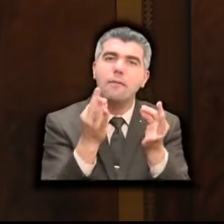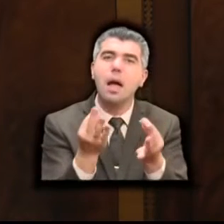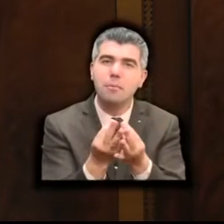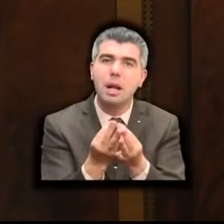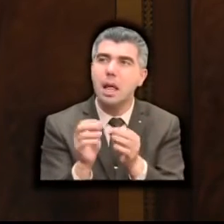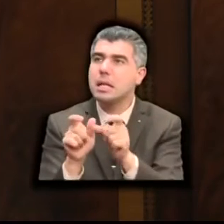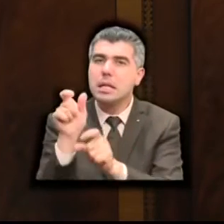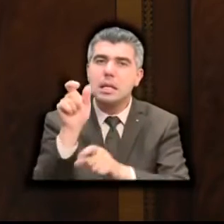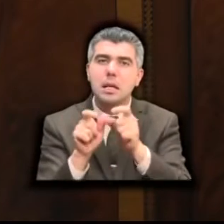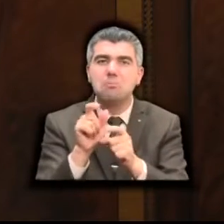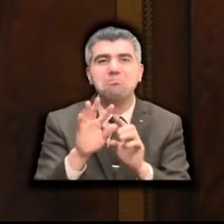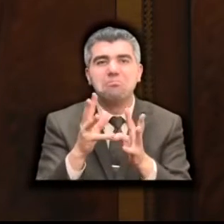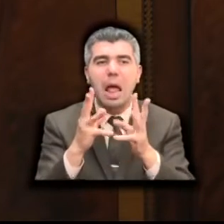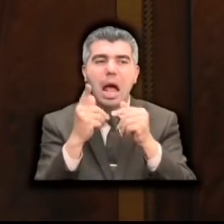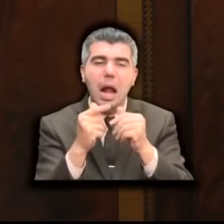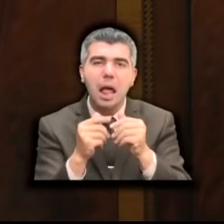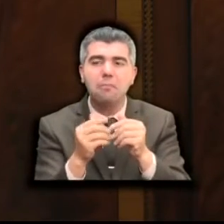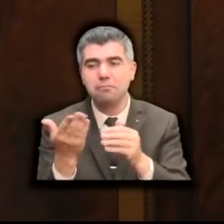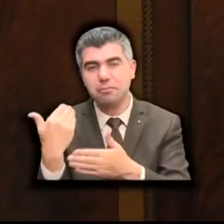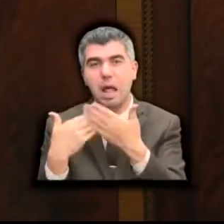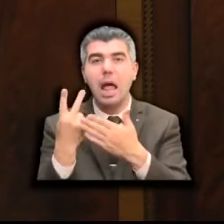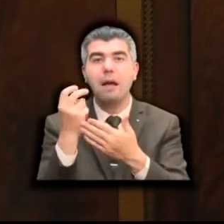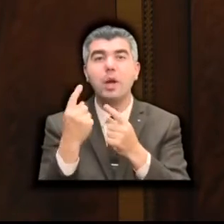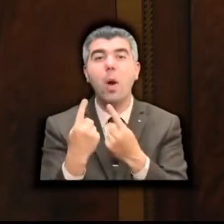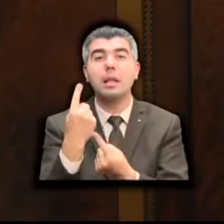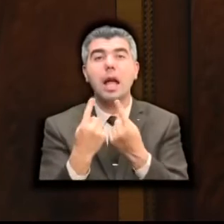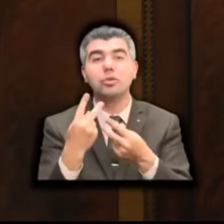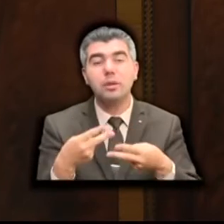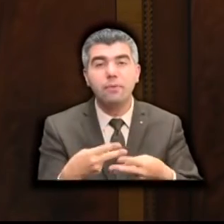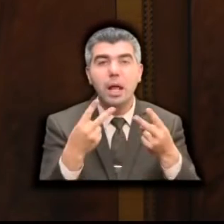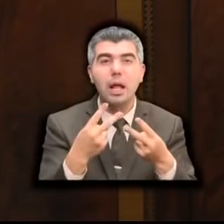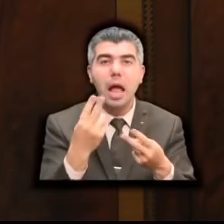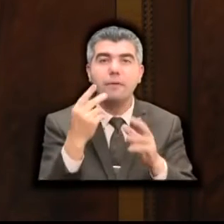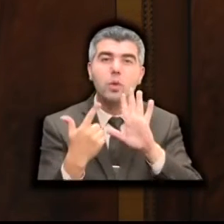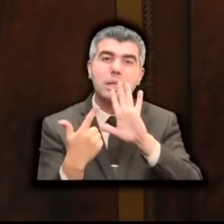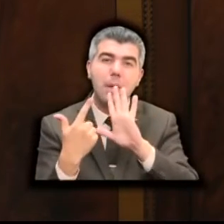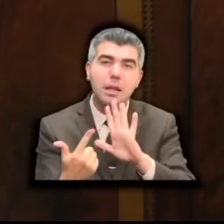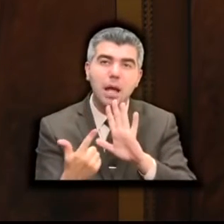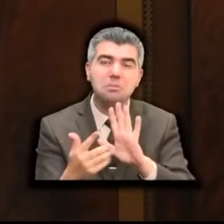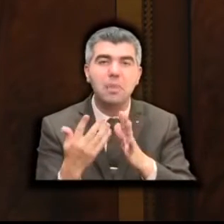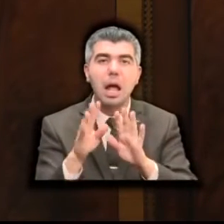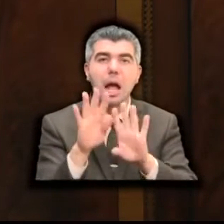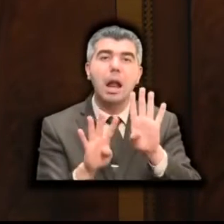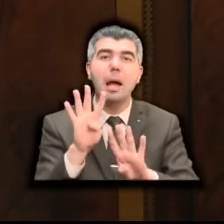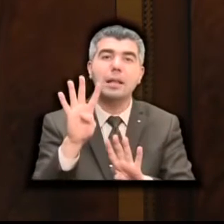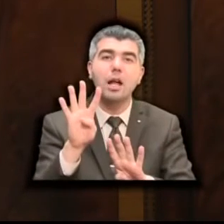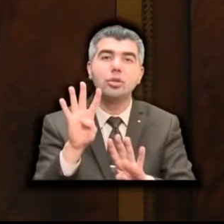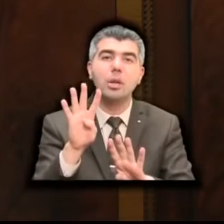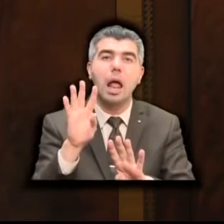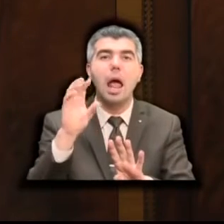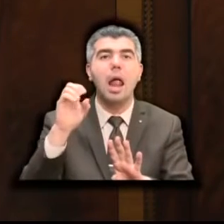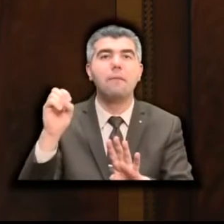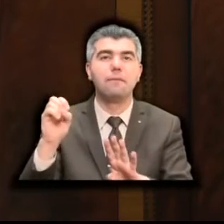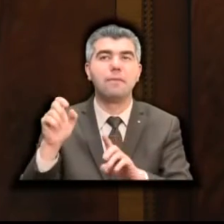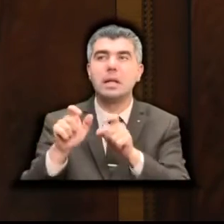من هذا الصندوق، إذ منذ انطلاق سنة 2011 إلى نهاية ماي 2017 تم تنفيذ 14,760 قرار فقط.